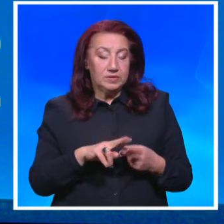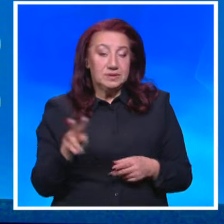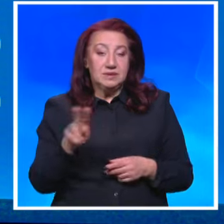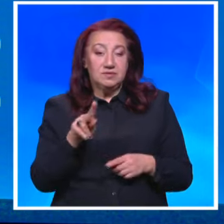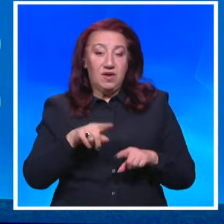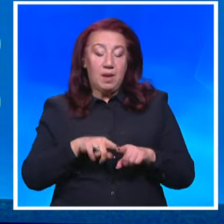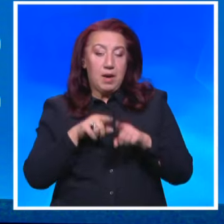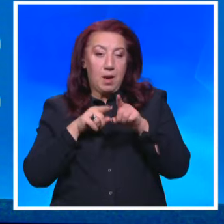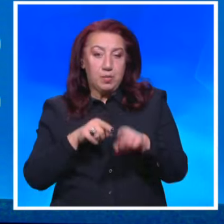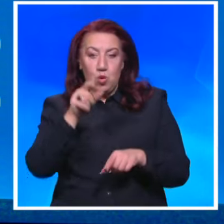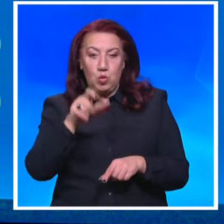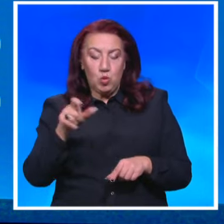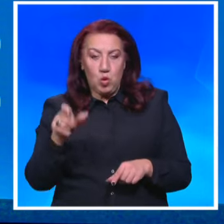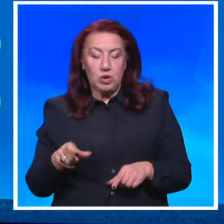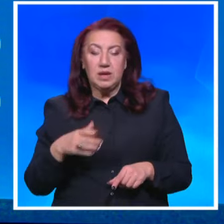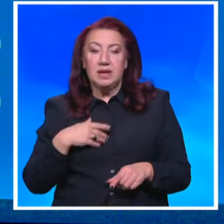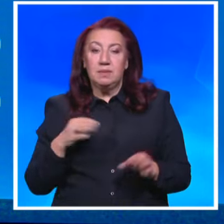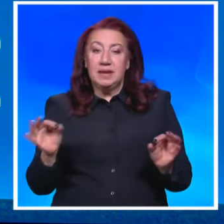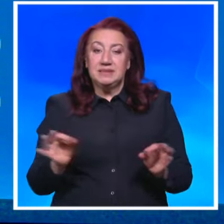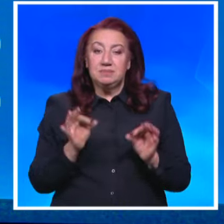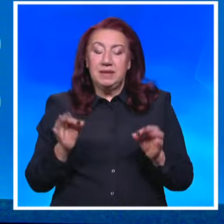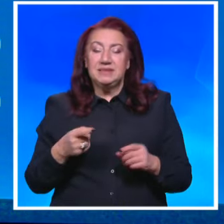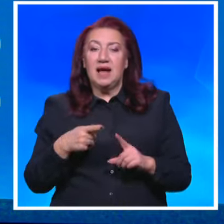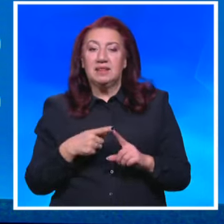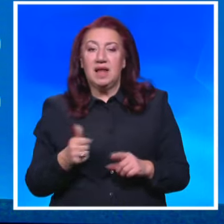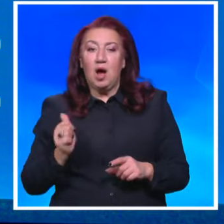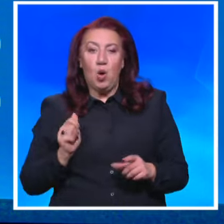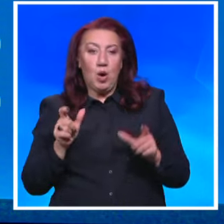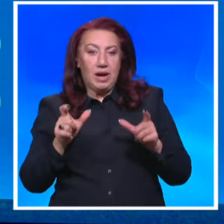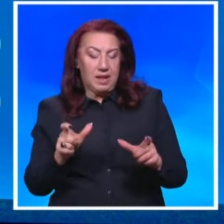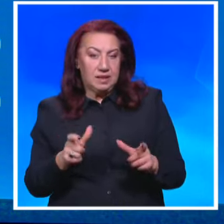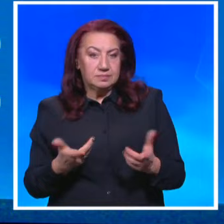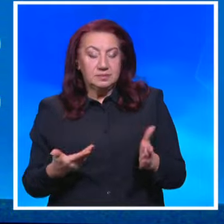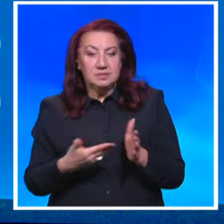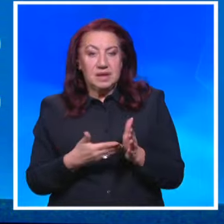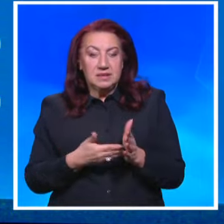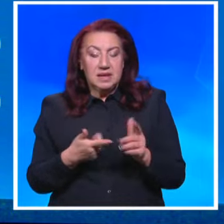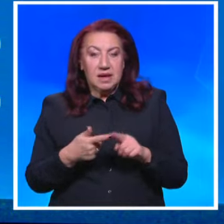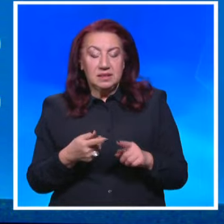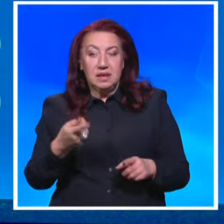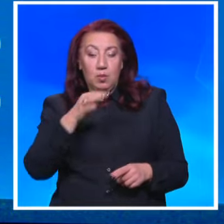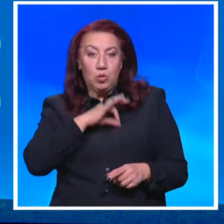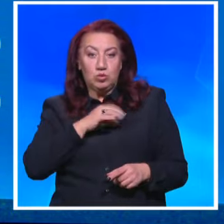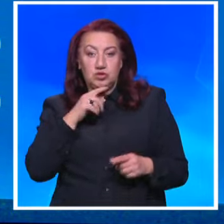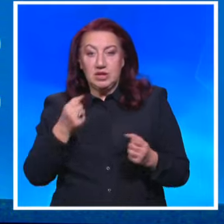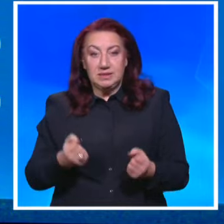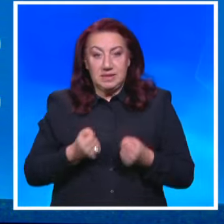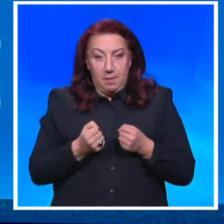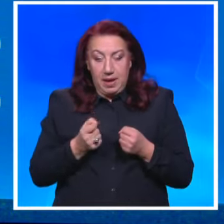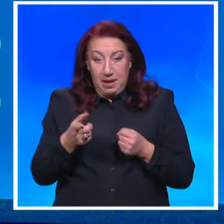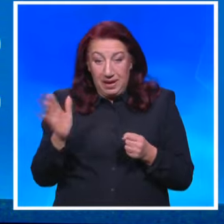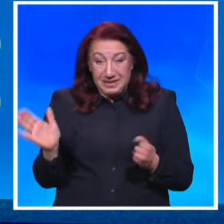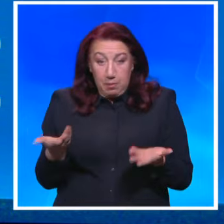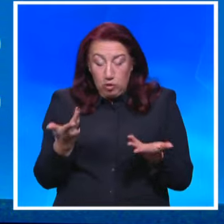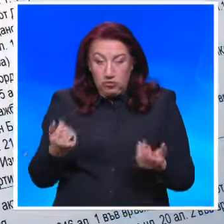са под специална охрана заради получавани от него заплахи. Атаката срещу тях е започнала през лятото. Подробностите от Кана